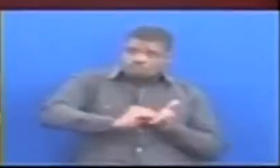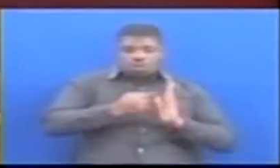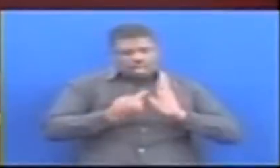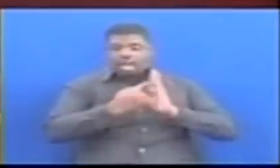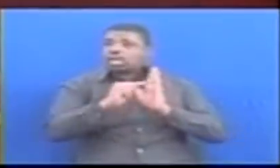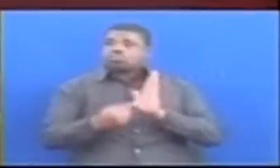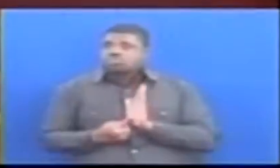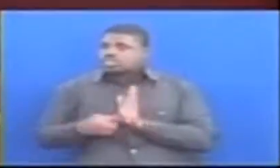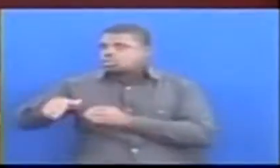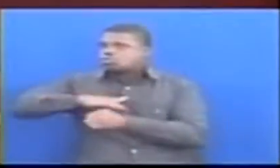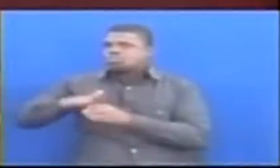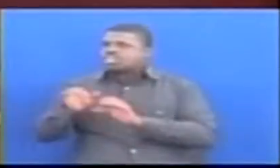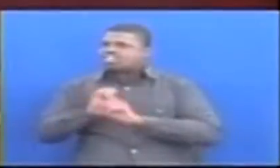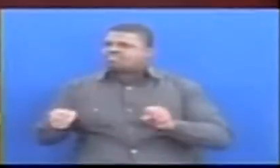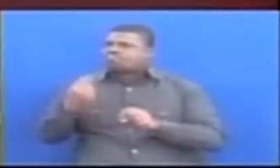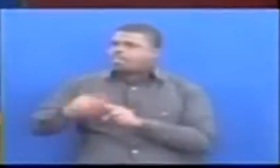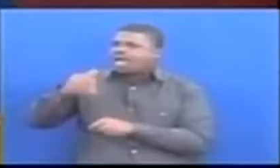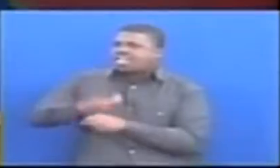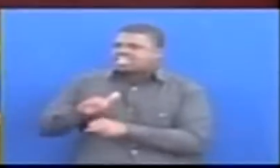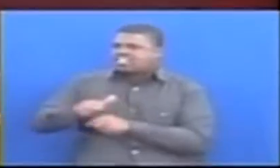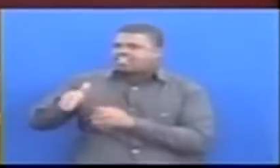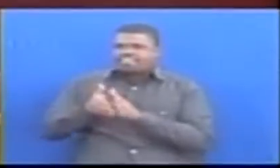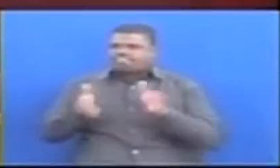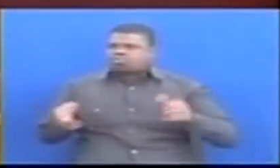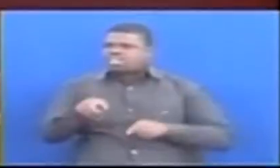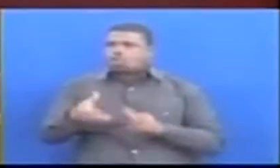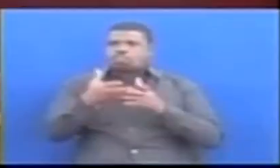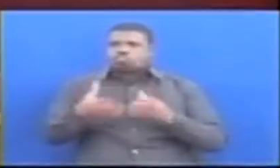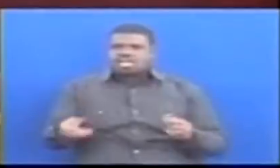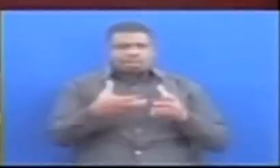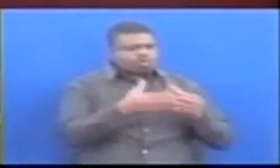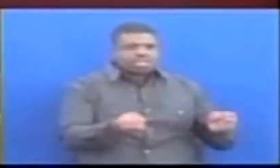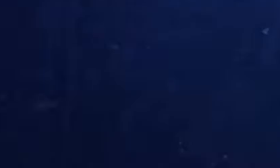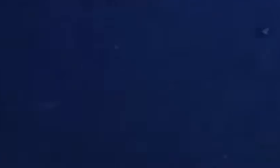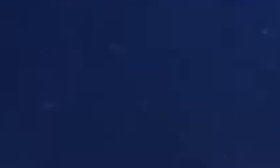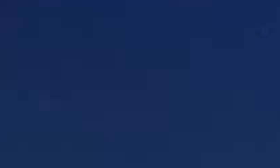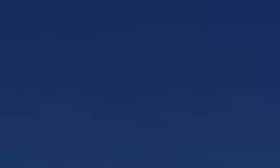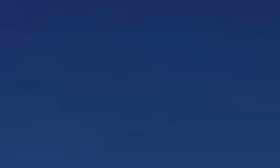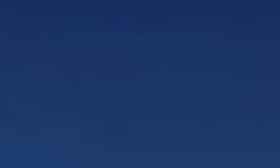haijaweza kutumika. Na ndio maana mnaona mara nyingi fursa hiyo inapotea potea hivi kwa sababu ya utoro.